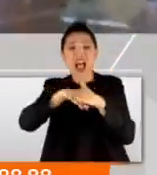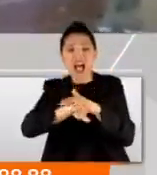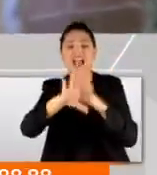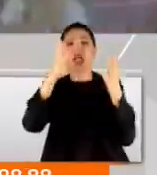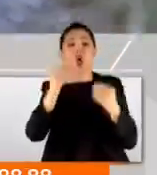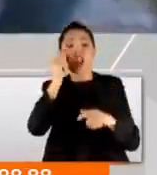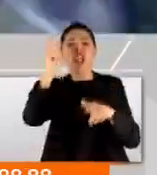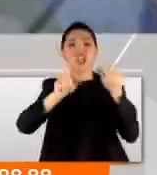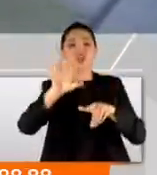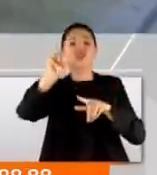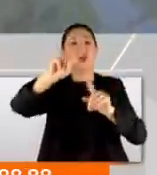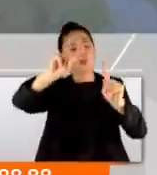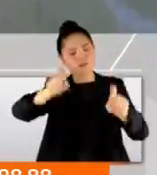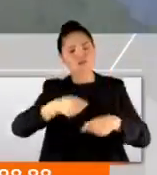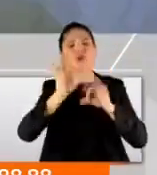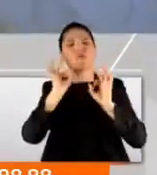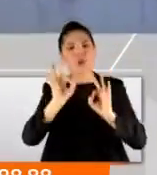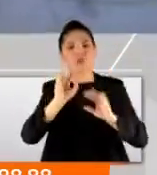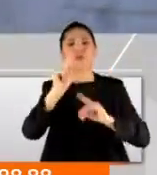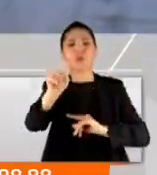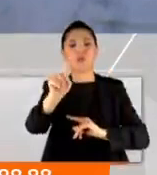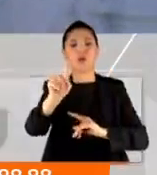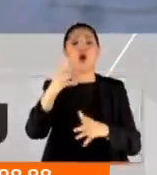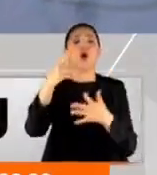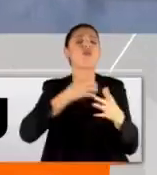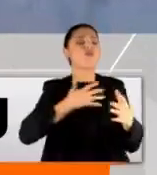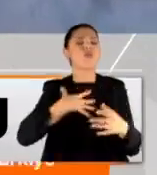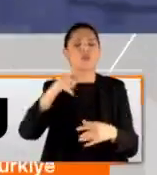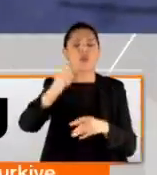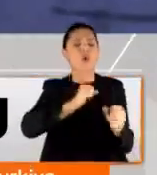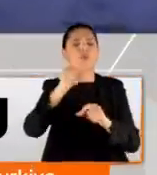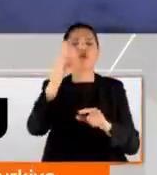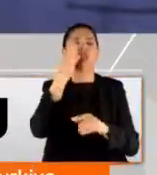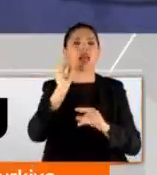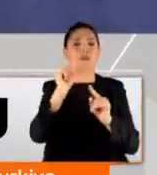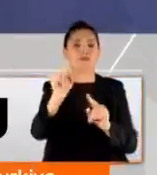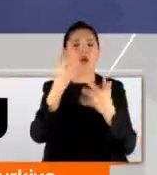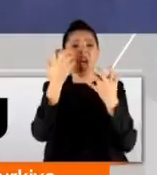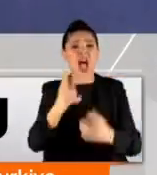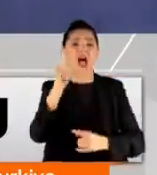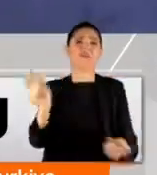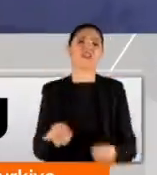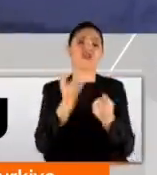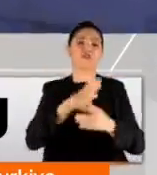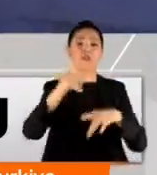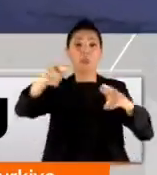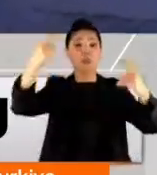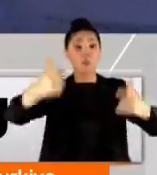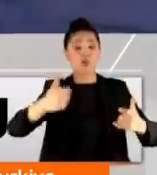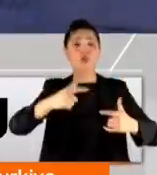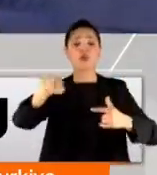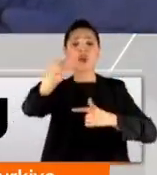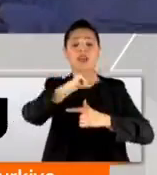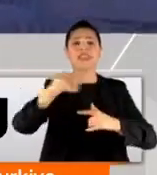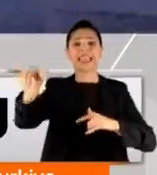olan kişilere de ulaşabilecekler. İşte bütün çaba bunun için, gördüğünüz gibi yoğun bir çalışma var. Hem bu noktada hem